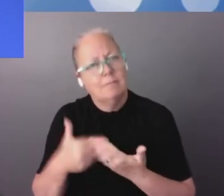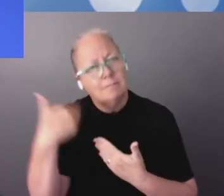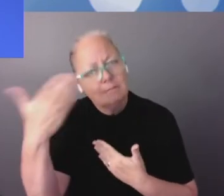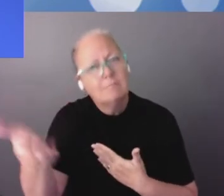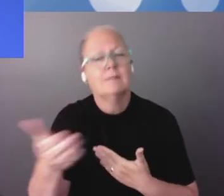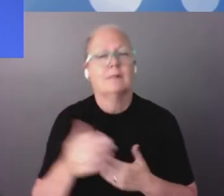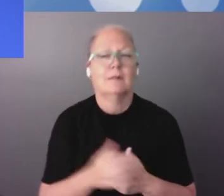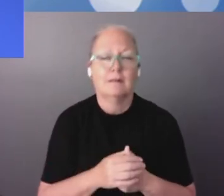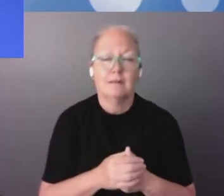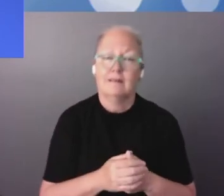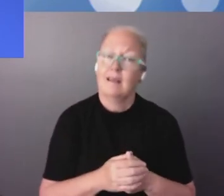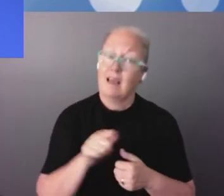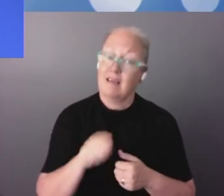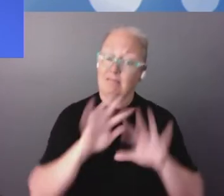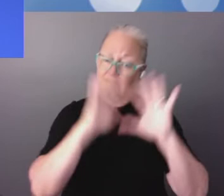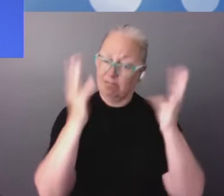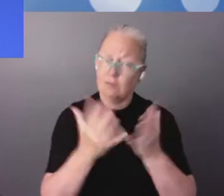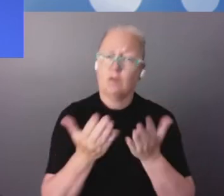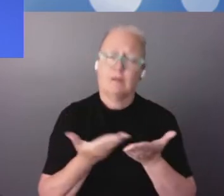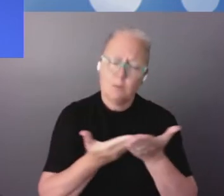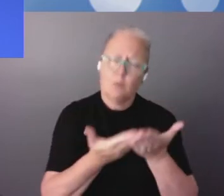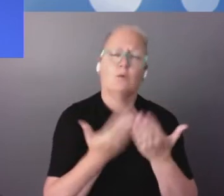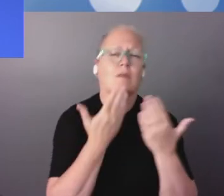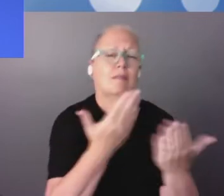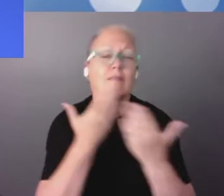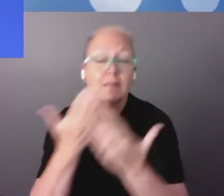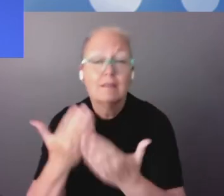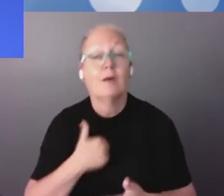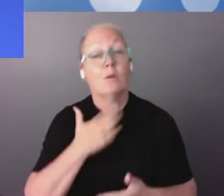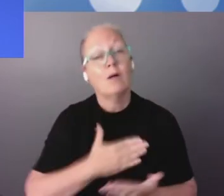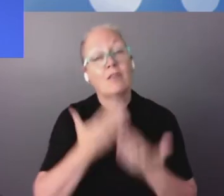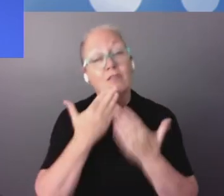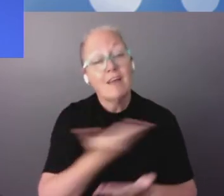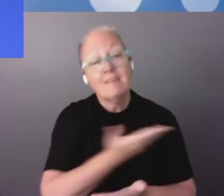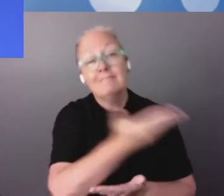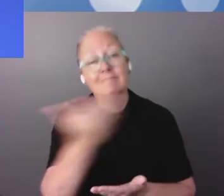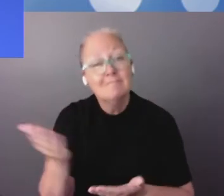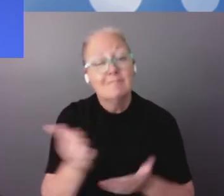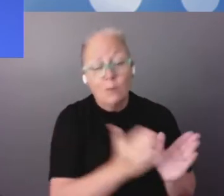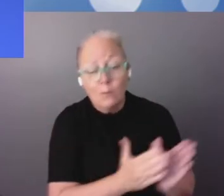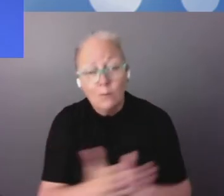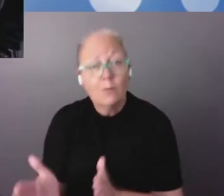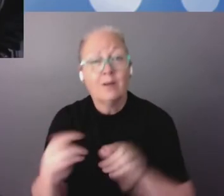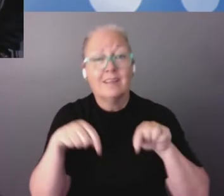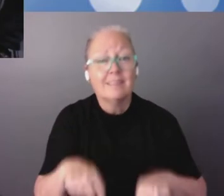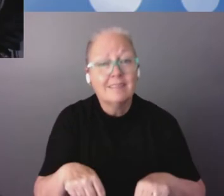Je vous remercie beaucoup. Je m'adresse ici aux organisateurs. Je remercie M. le vice-secrétaire